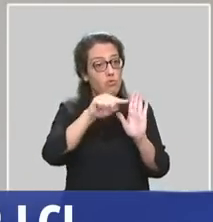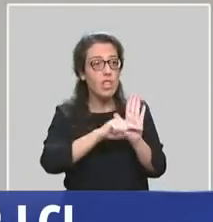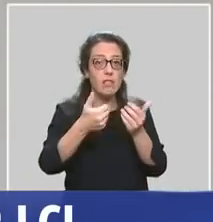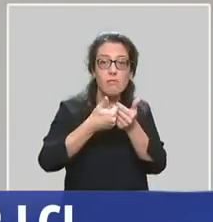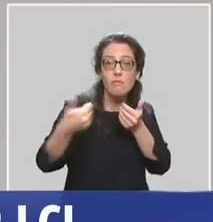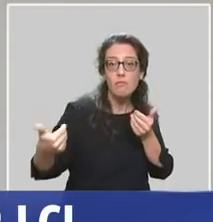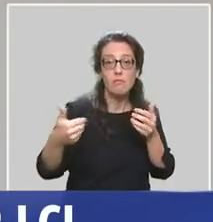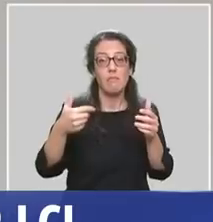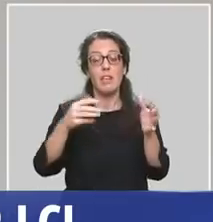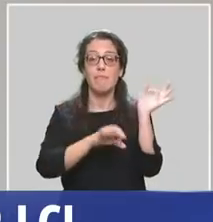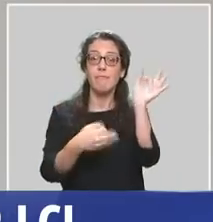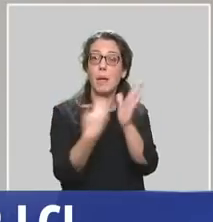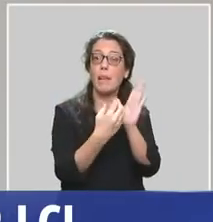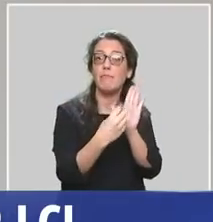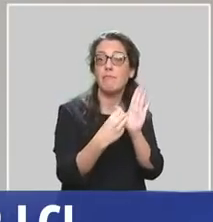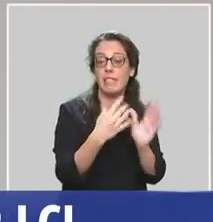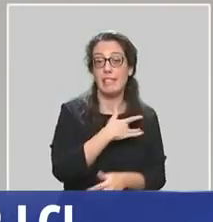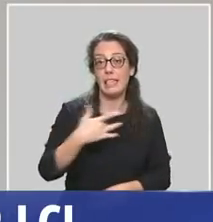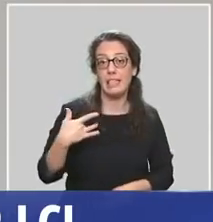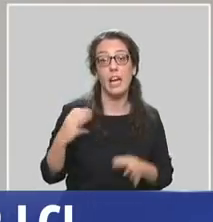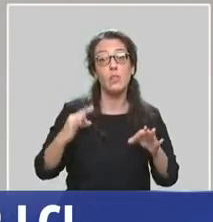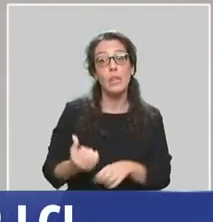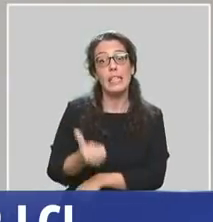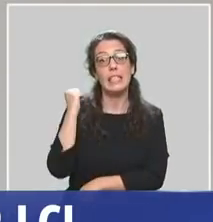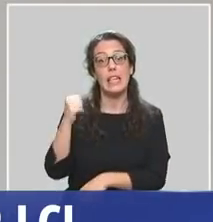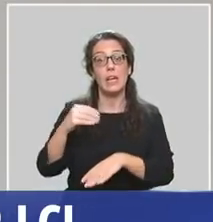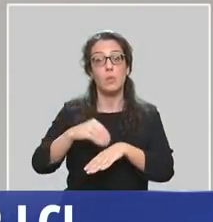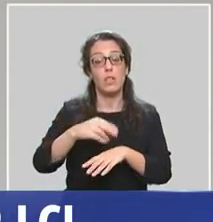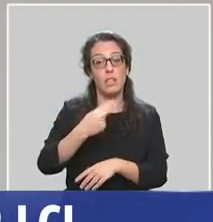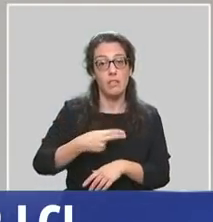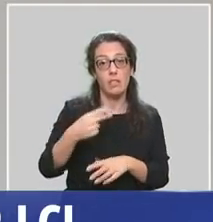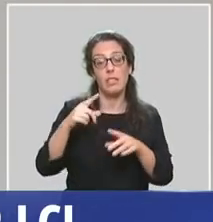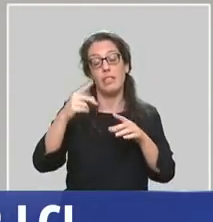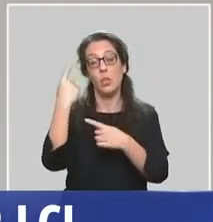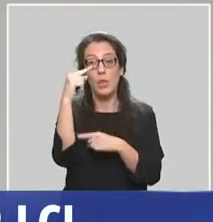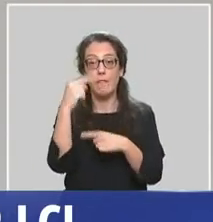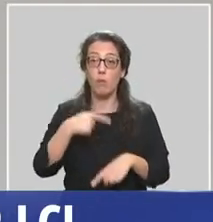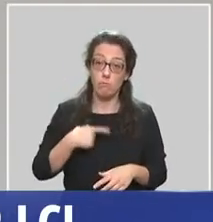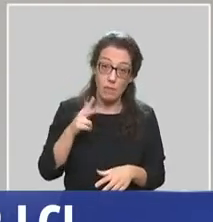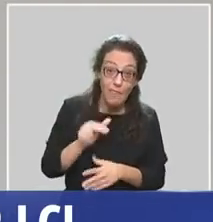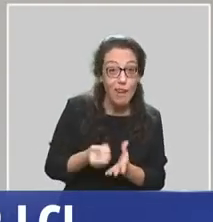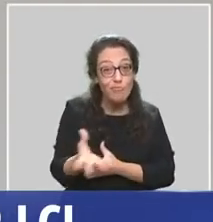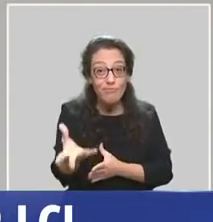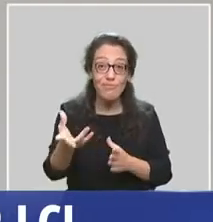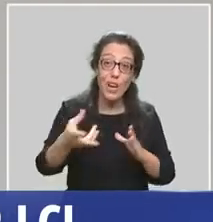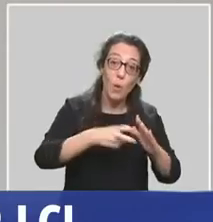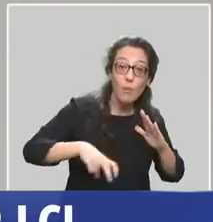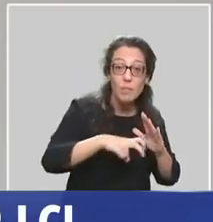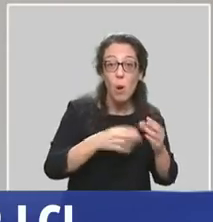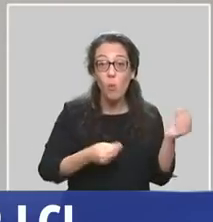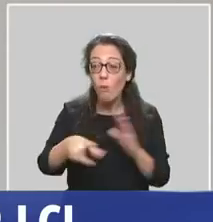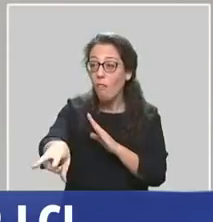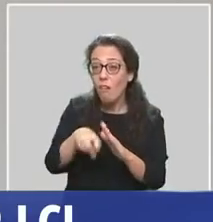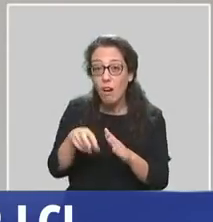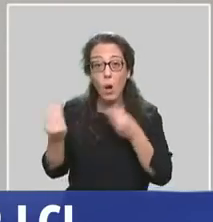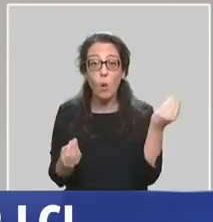Conseil de défense et de sécurité nationale qui s'est tenu hier, je ne vous annoncerai ni confinement, ni couvre-feu, ni